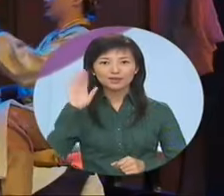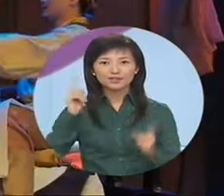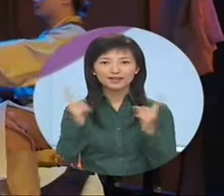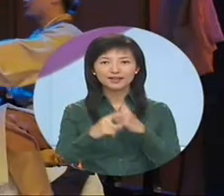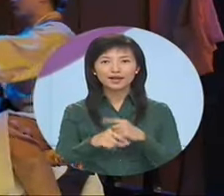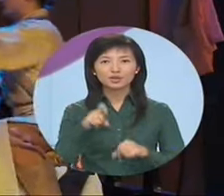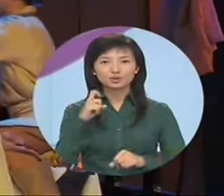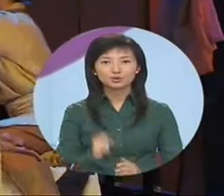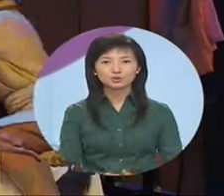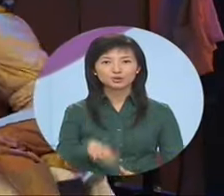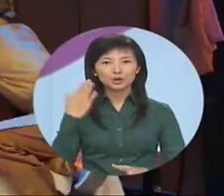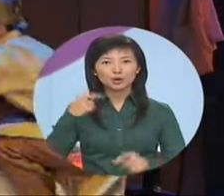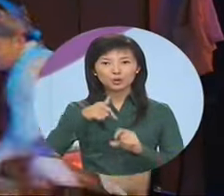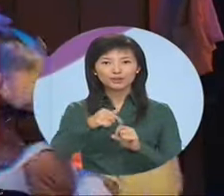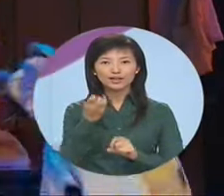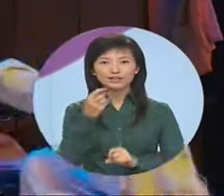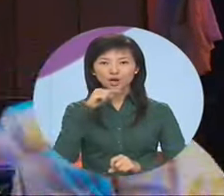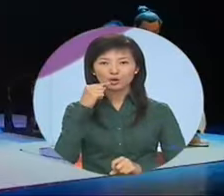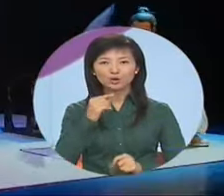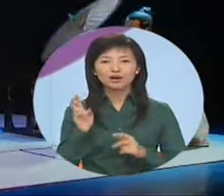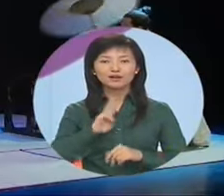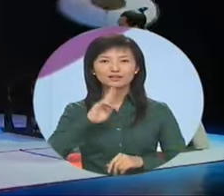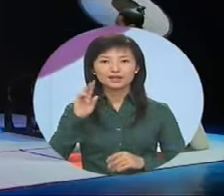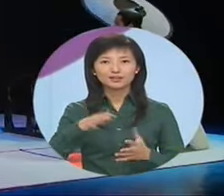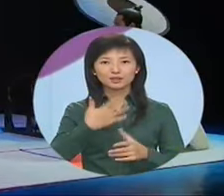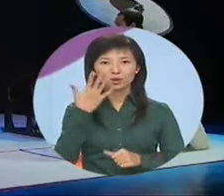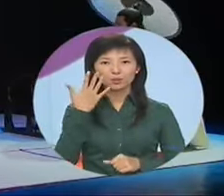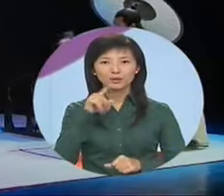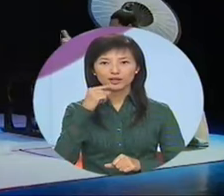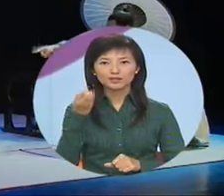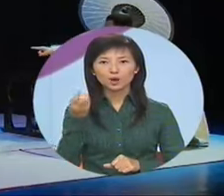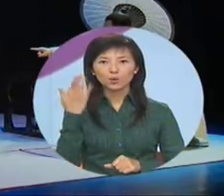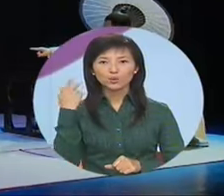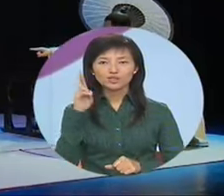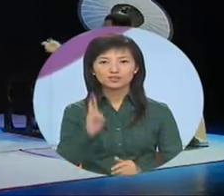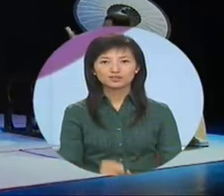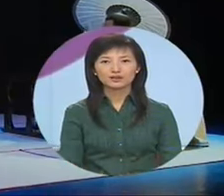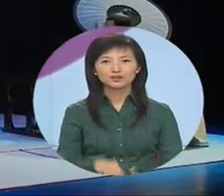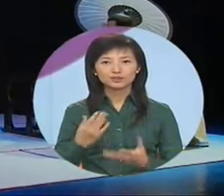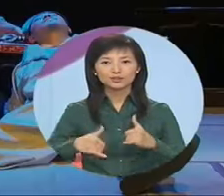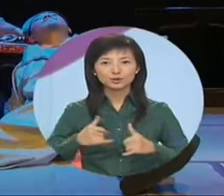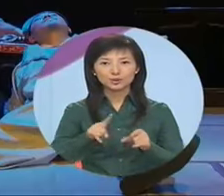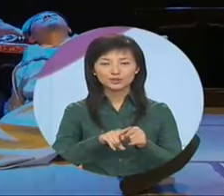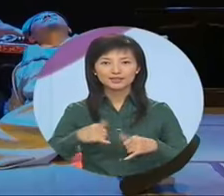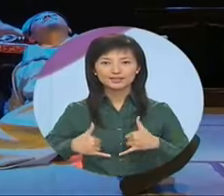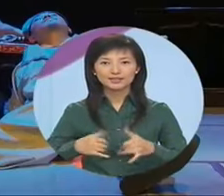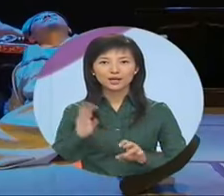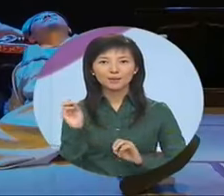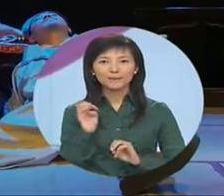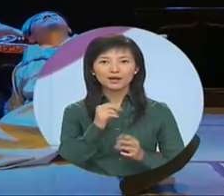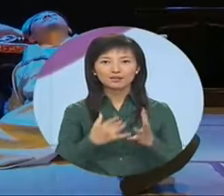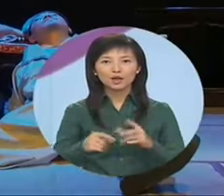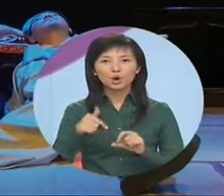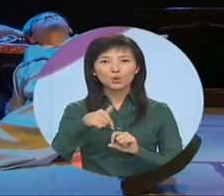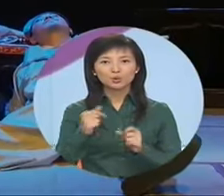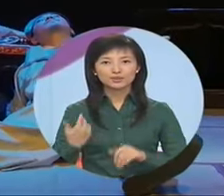故事的由头源自古代小说《醒世恒言》第5回前的一个小故事帽，用戏中戏的方法巧妙地将古今